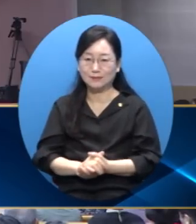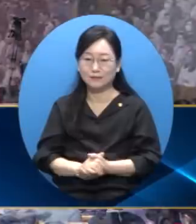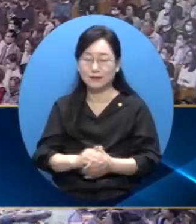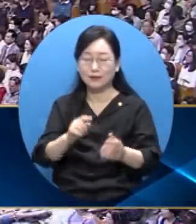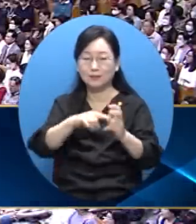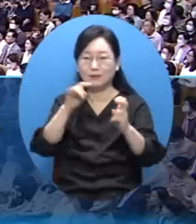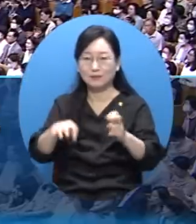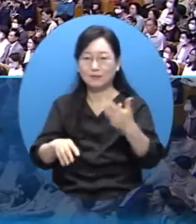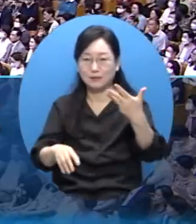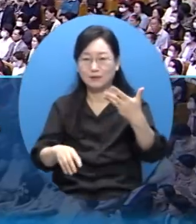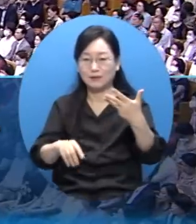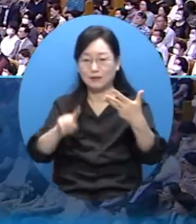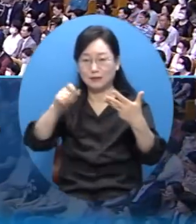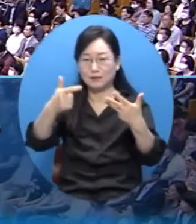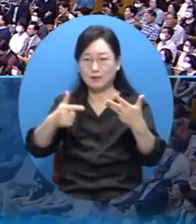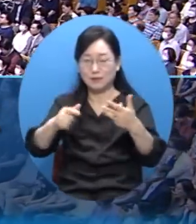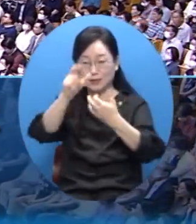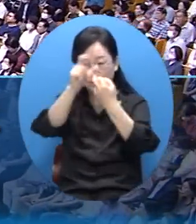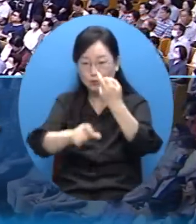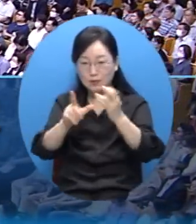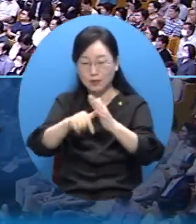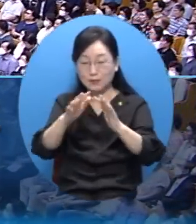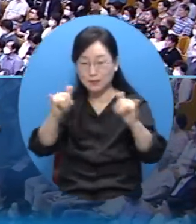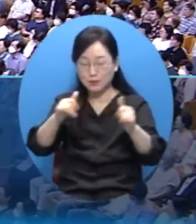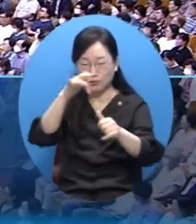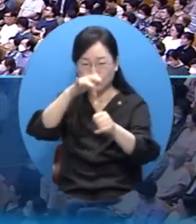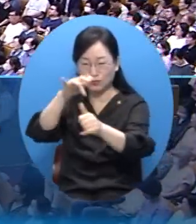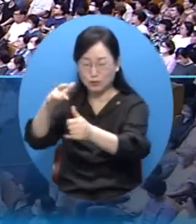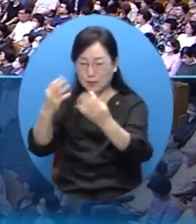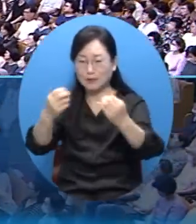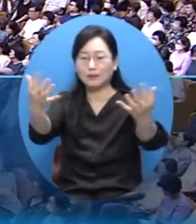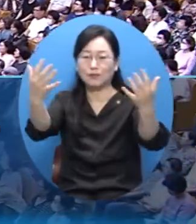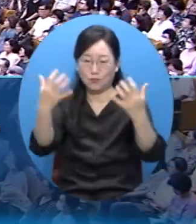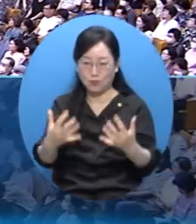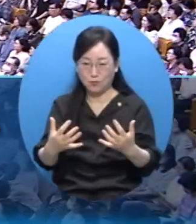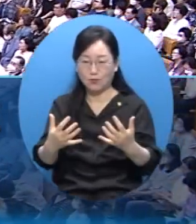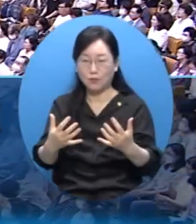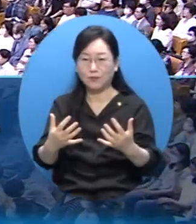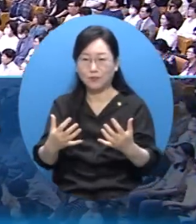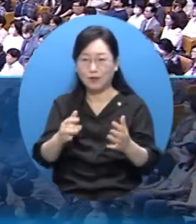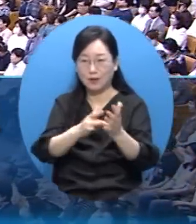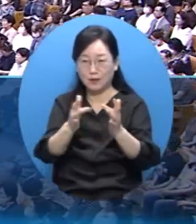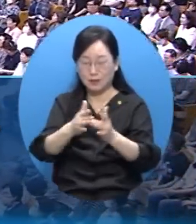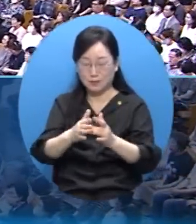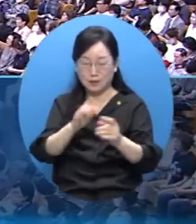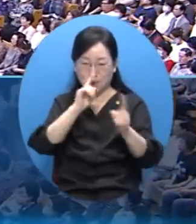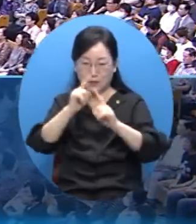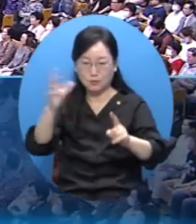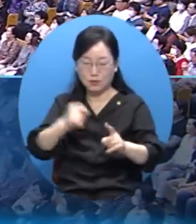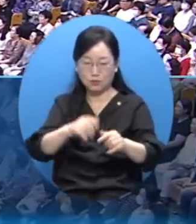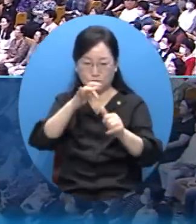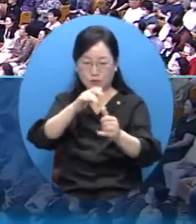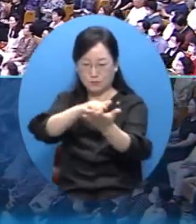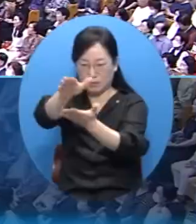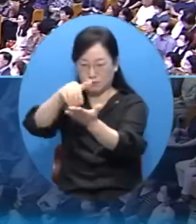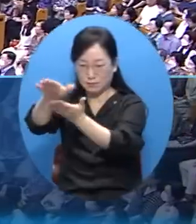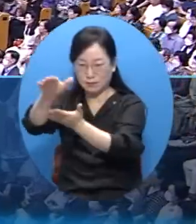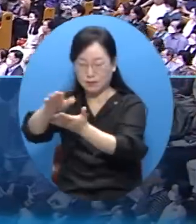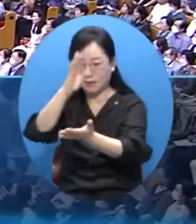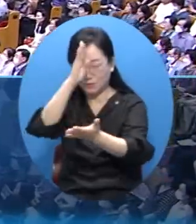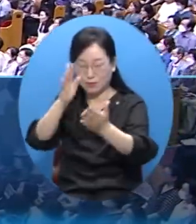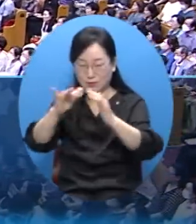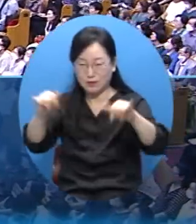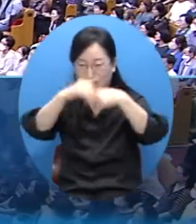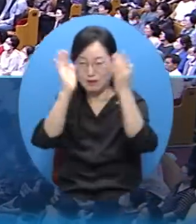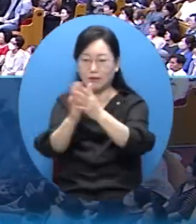마태복음 8장 16절입니다. 저물매 사람들이 귀신 들린 자를 많이 데리고 예수께 오거늘 예수께서 말씀으로 귀신들을 쫓아내시고 병자를